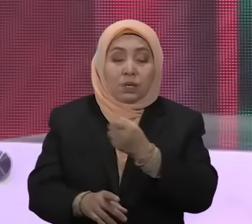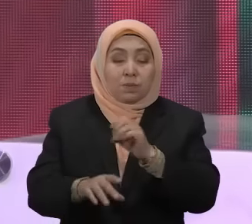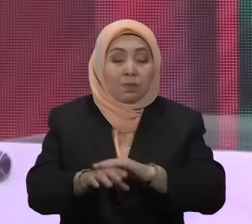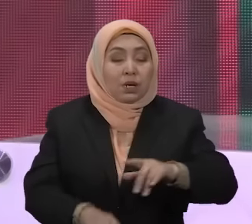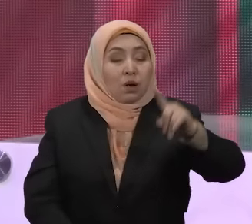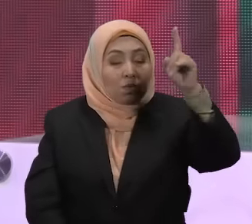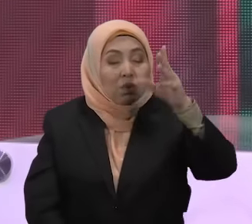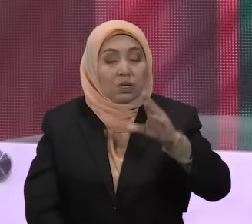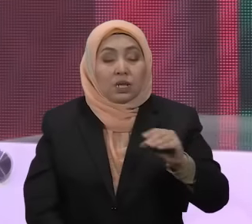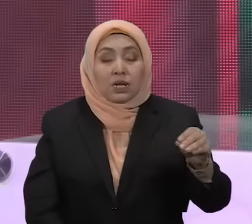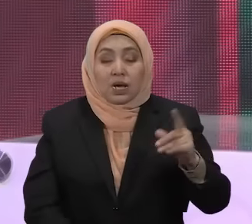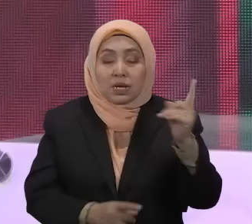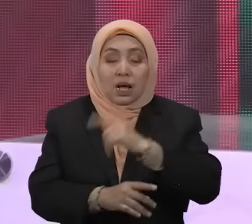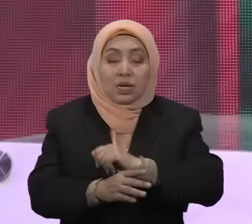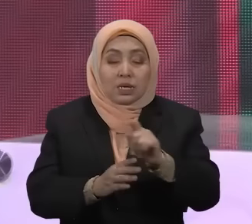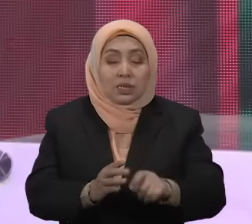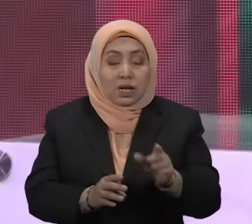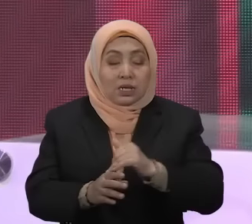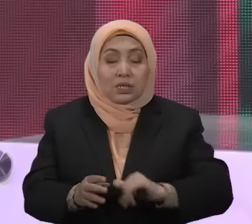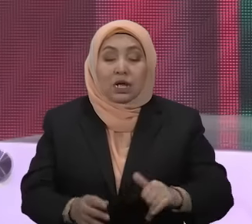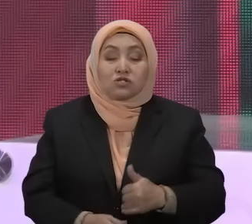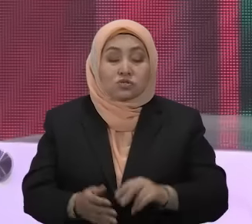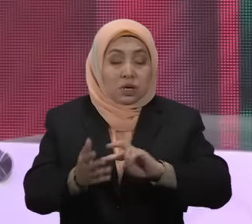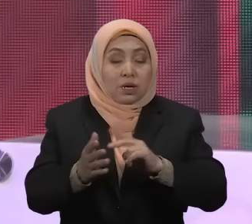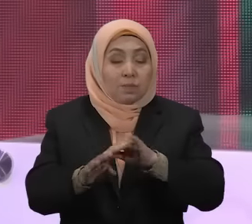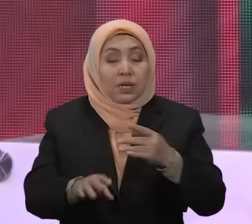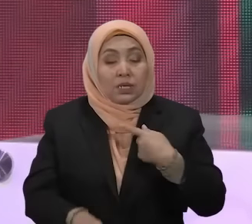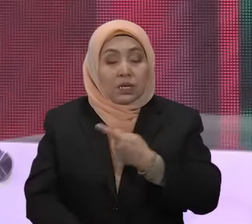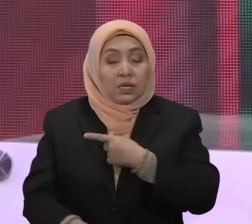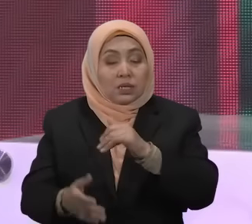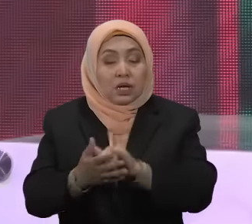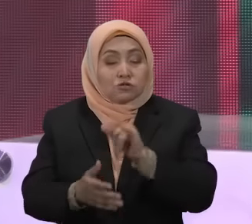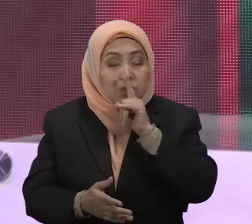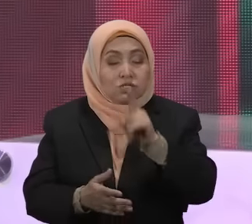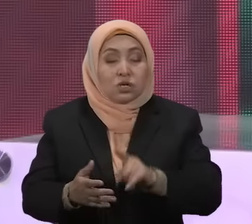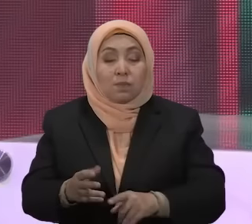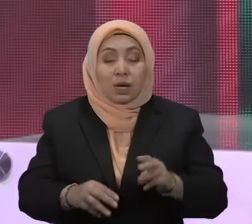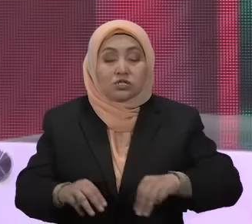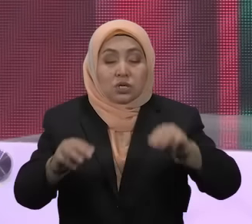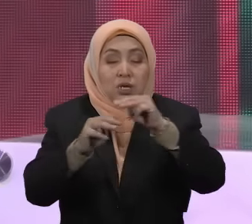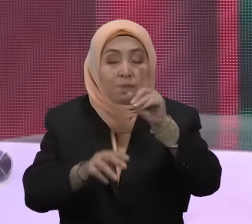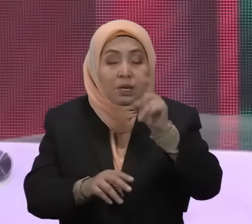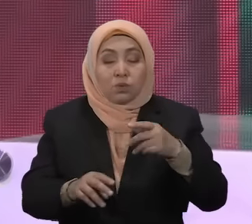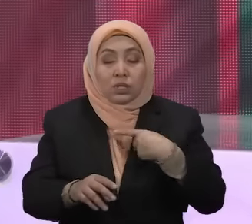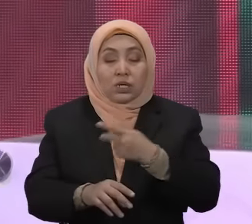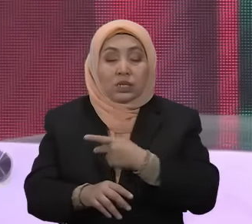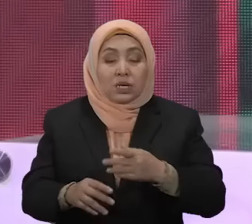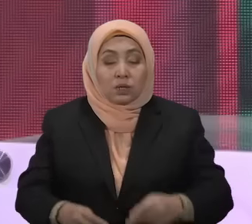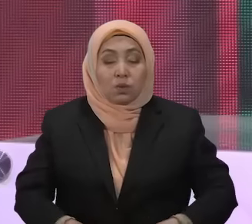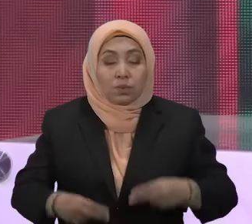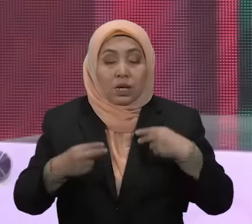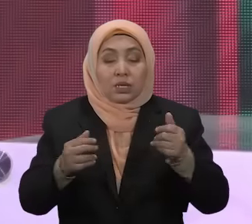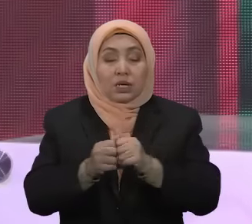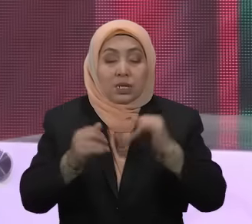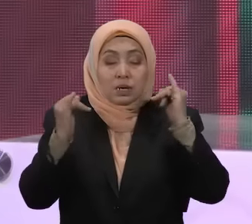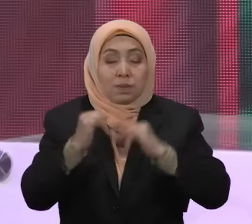beriman kepada Allah dan hari akhir. Dan ini clue kepada kita, ya, bahawa sebenarnya masjid ini perlu kita makmurkan